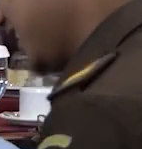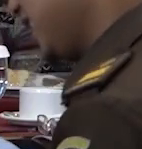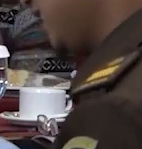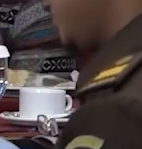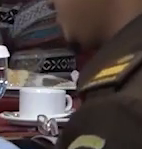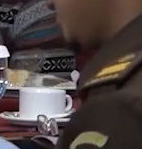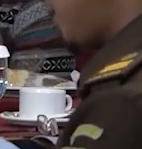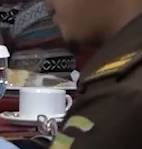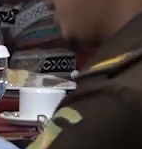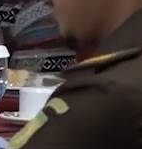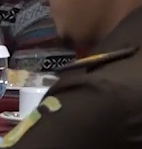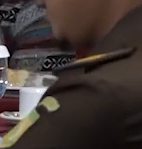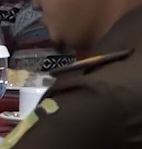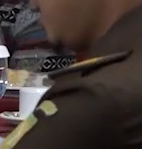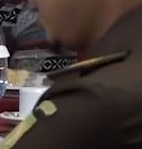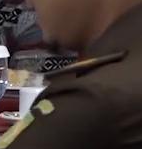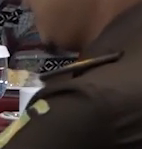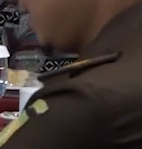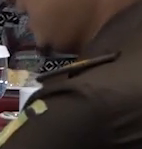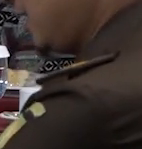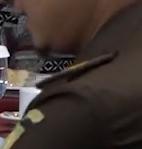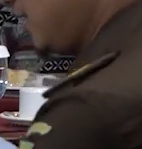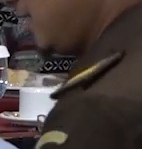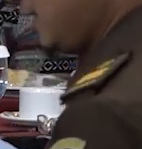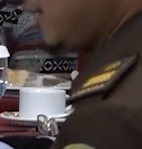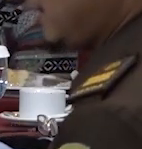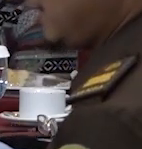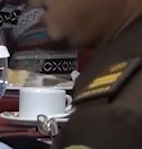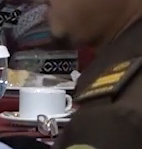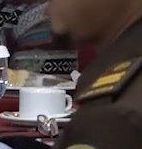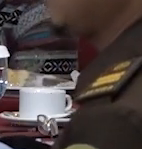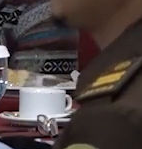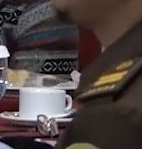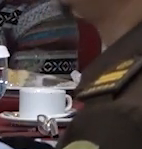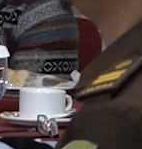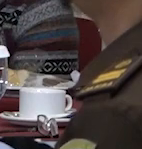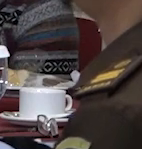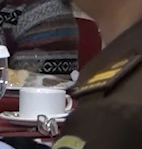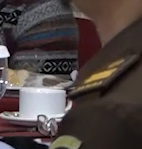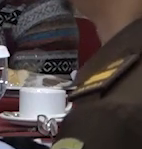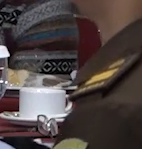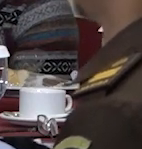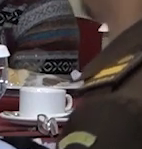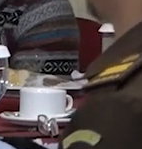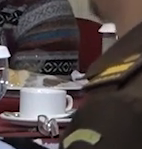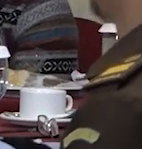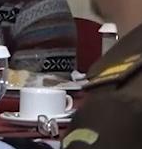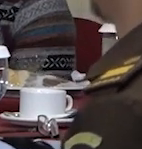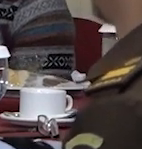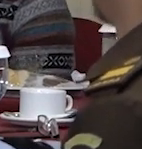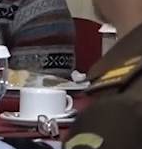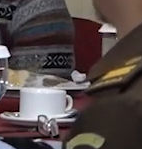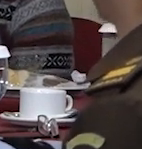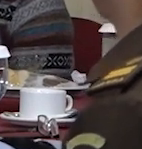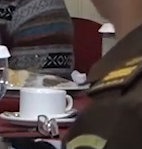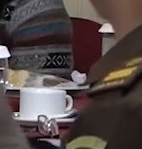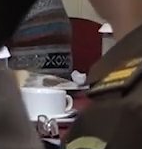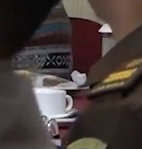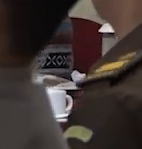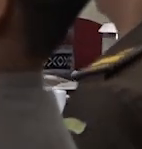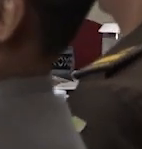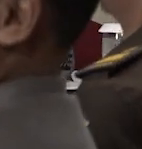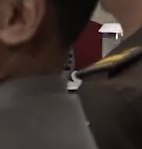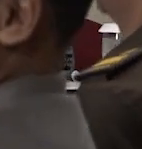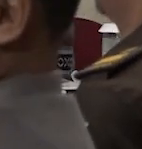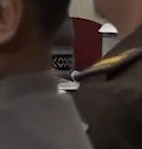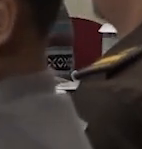kita tunggu nah sekarang kita akan masuk ke kepolisian lebih dahulu dari yang masih rutin i600 polisi